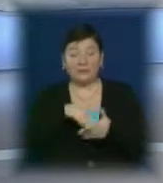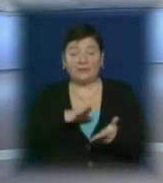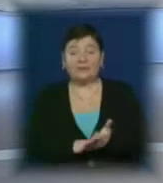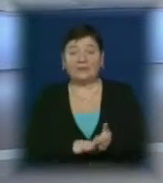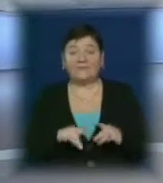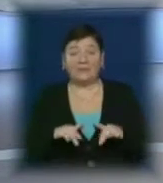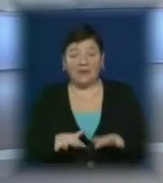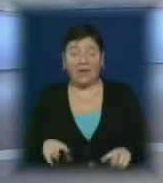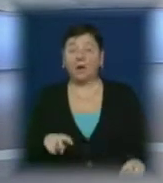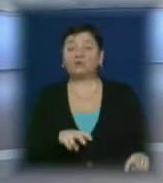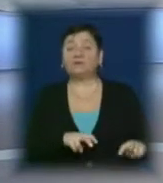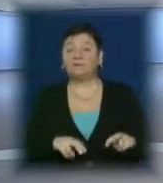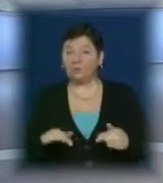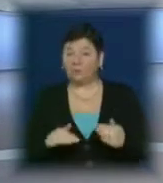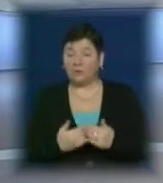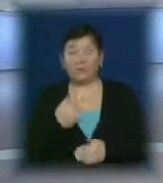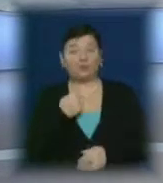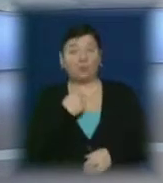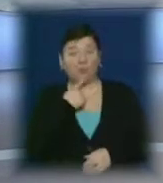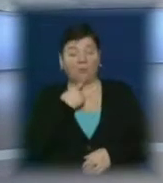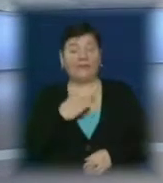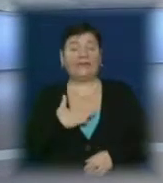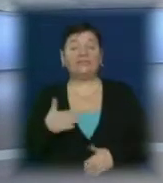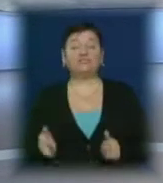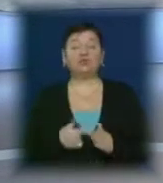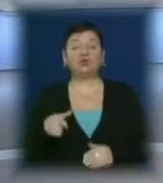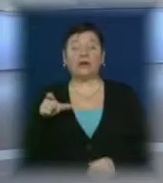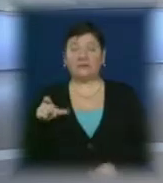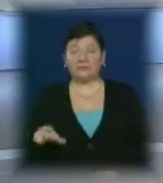дії, розібратись у новаціях спробували і наші журналісти.